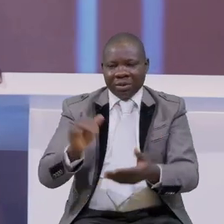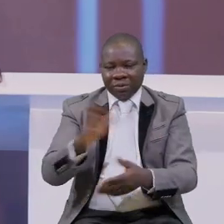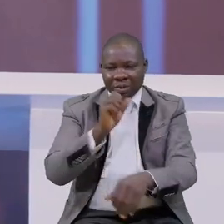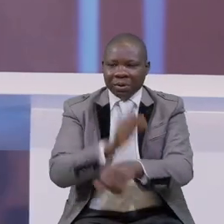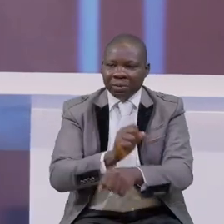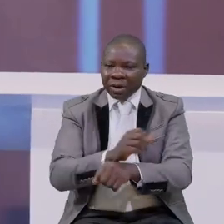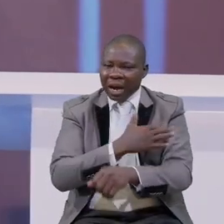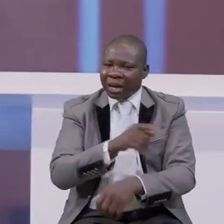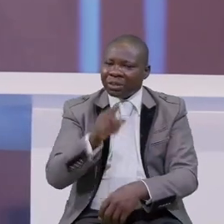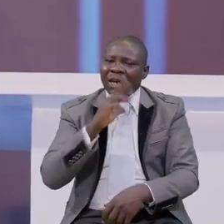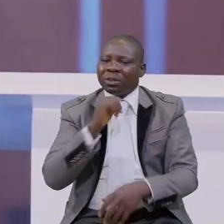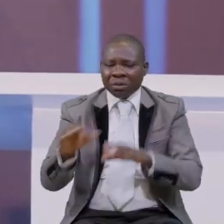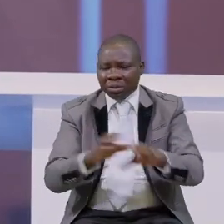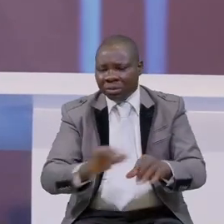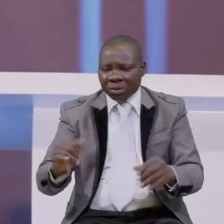pas.